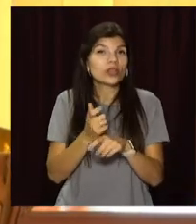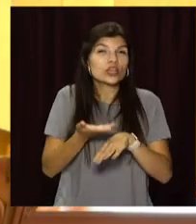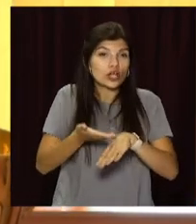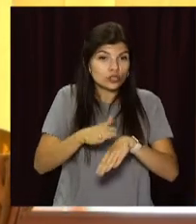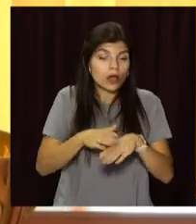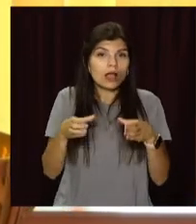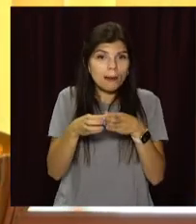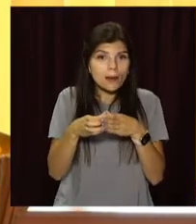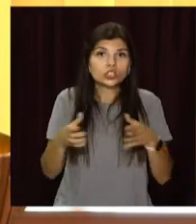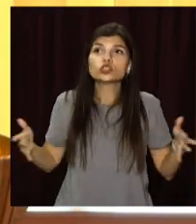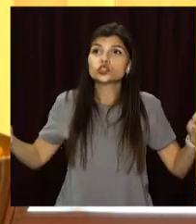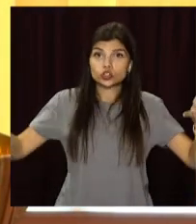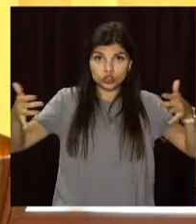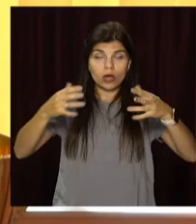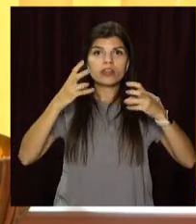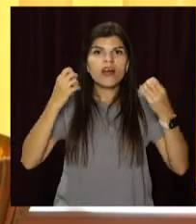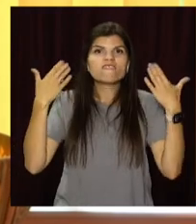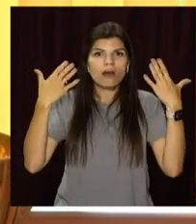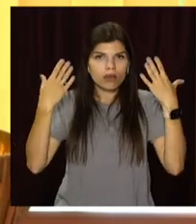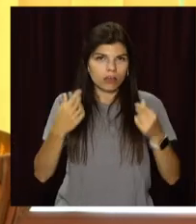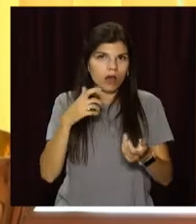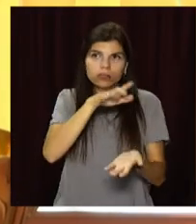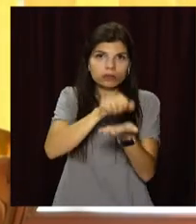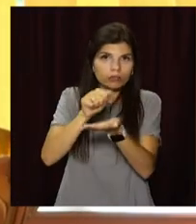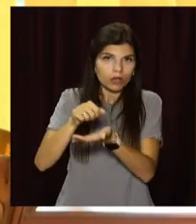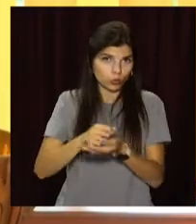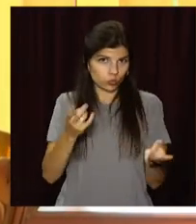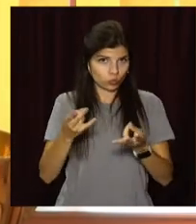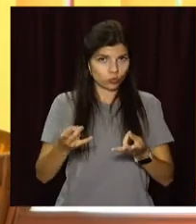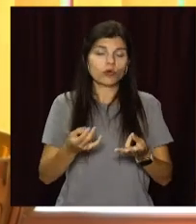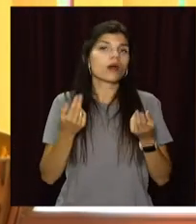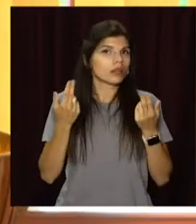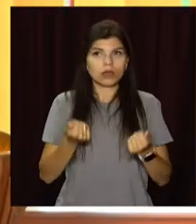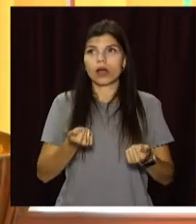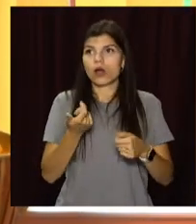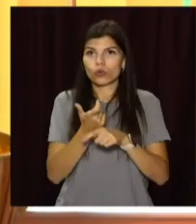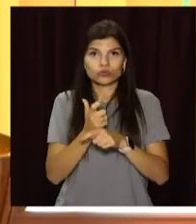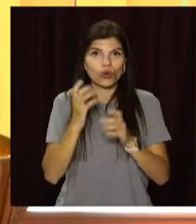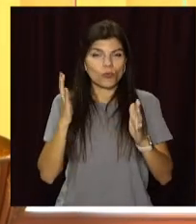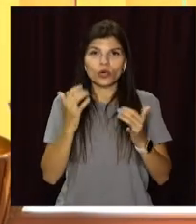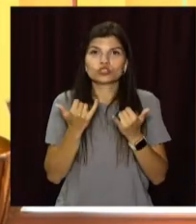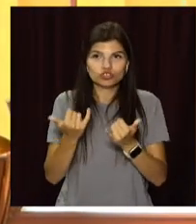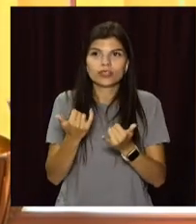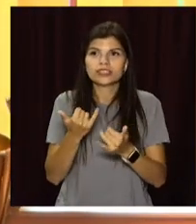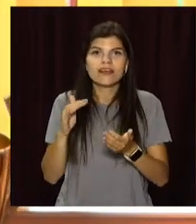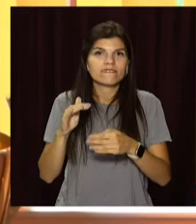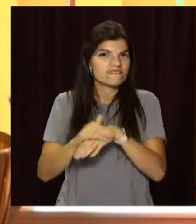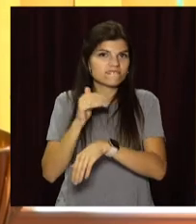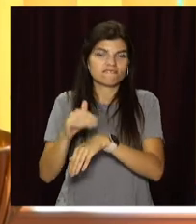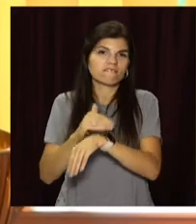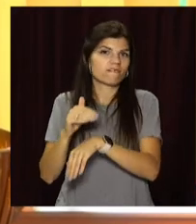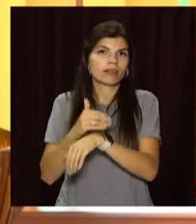команду зібрати саме на вихідні. Звісно, дуже большая честь и хвала тем ребятам,